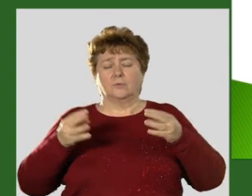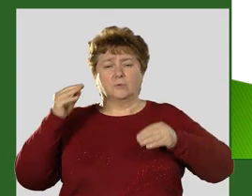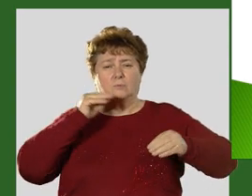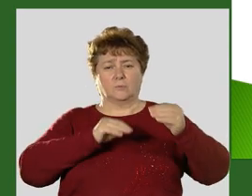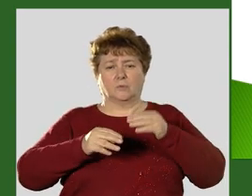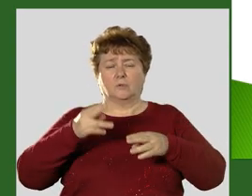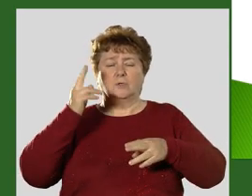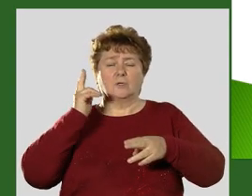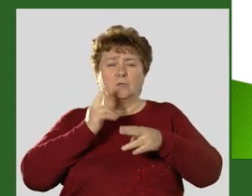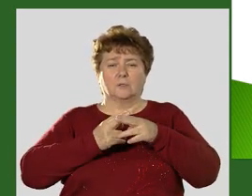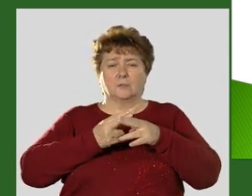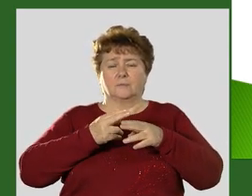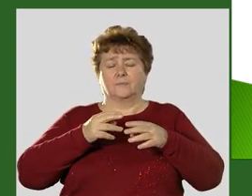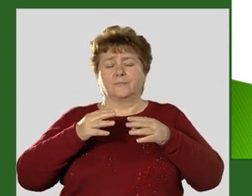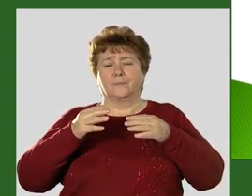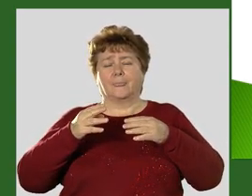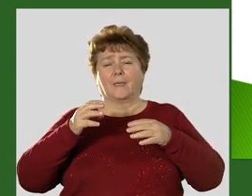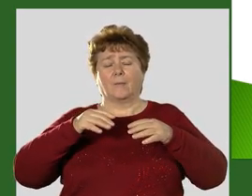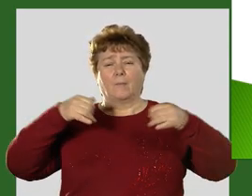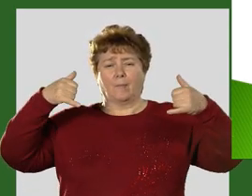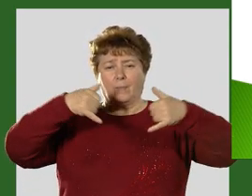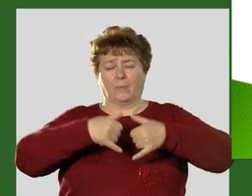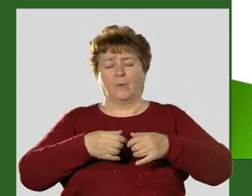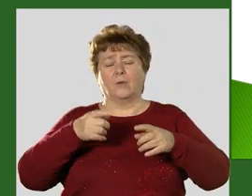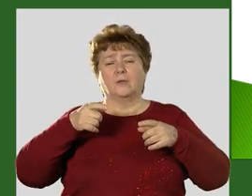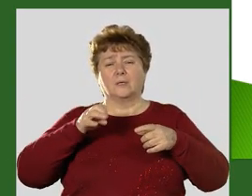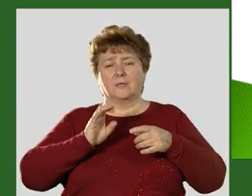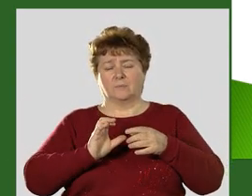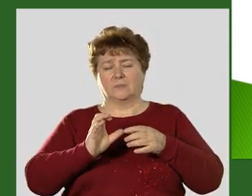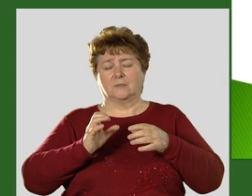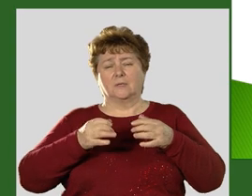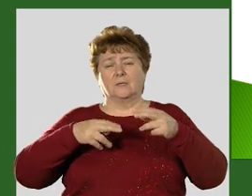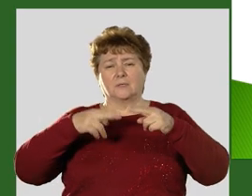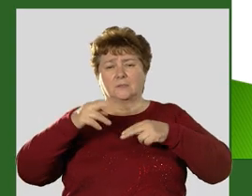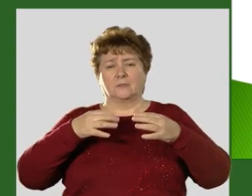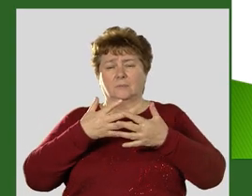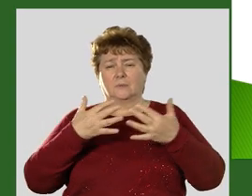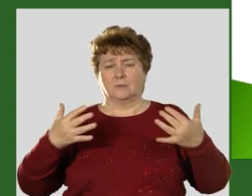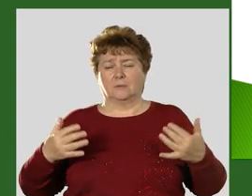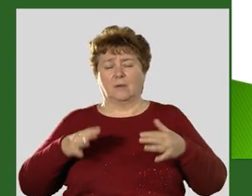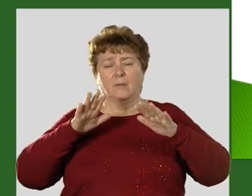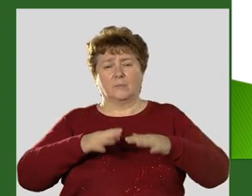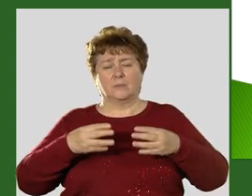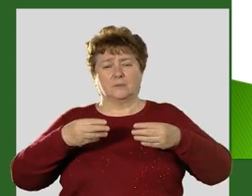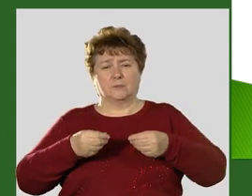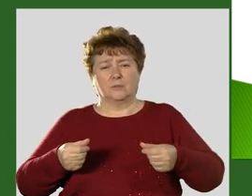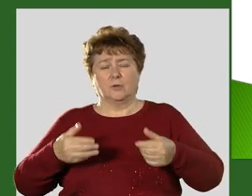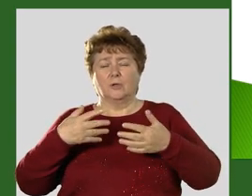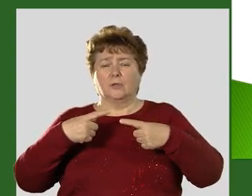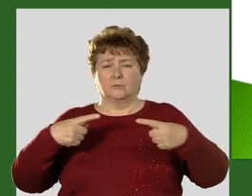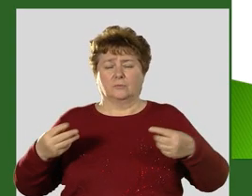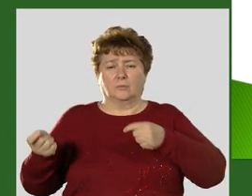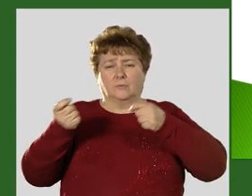сборного железобетона, гипсовых строительных материалов. При производстве использовалось местное сырье и